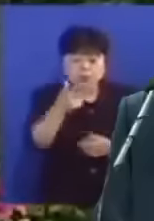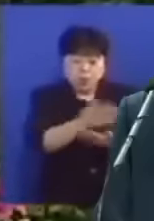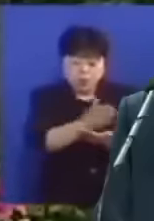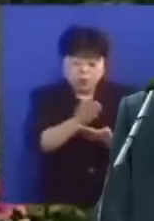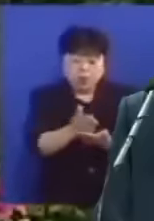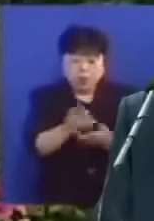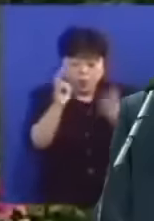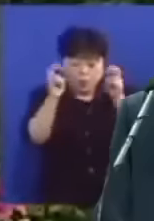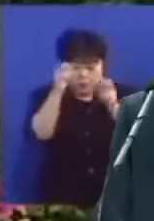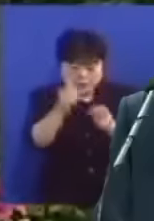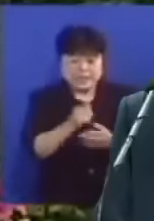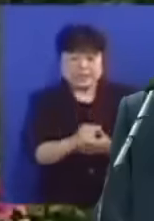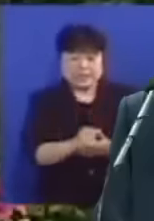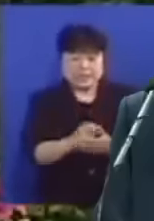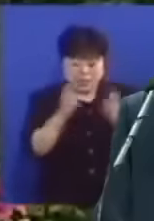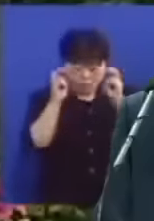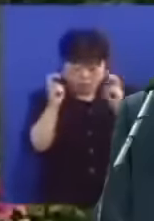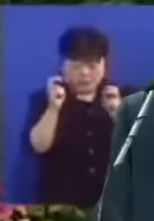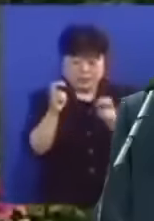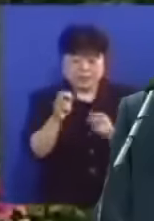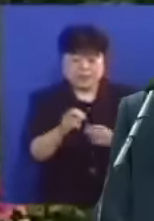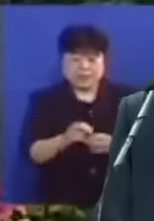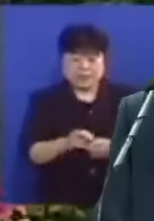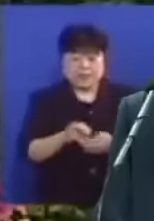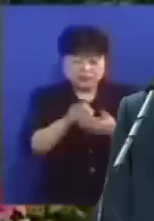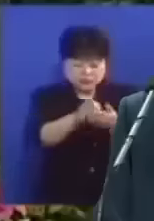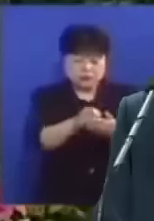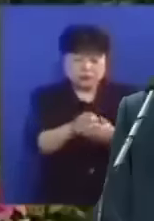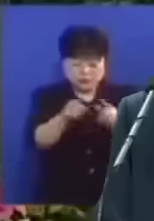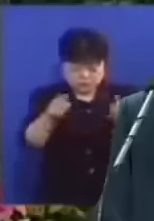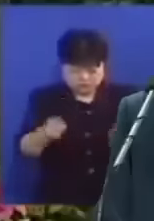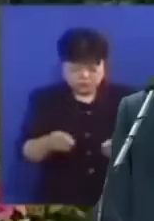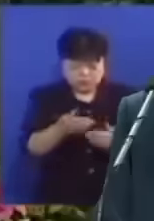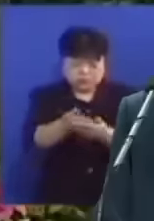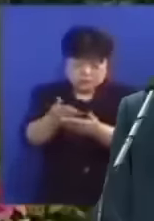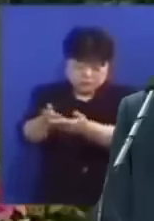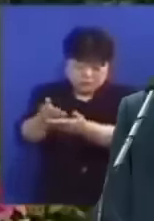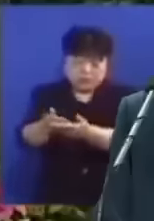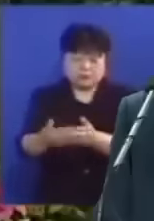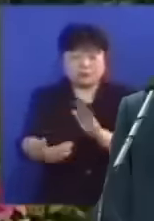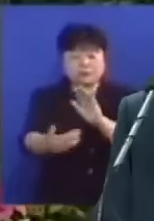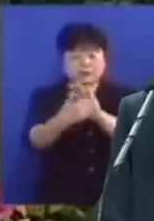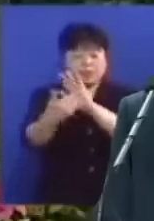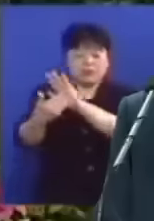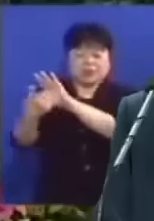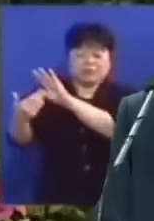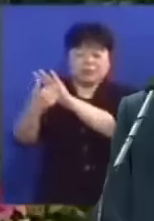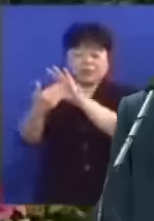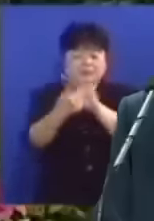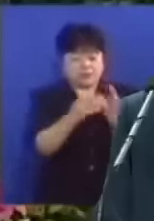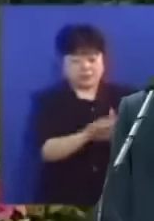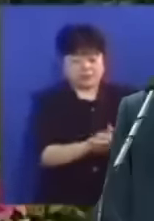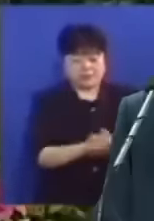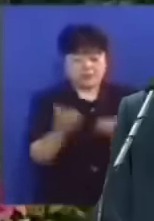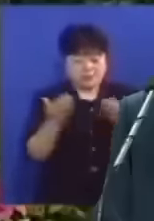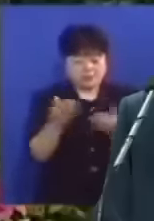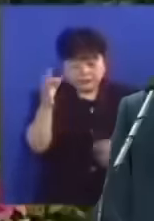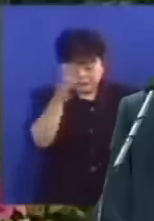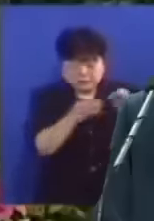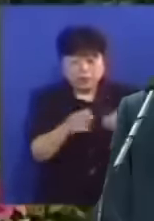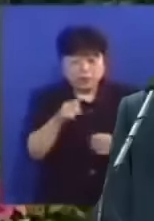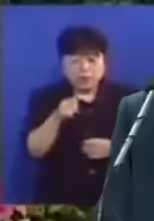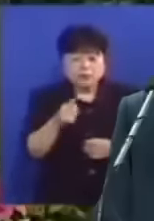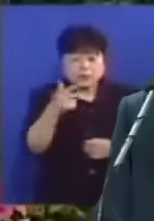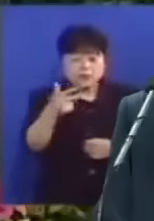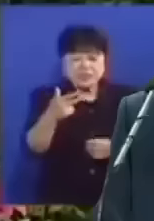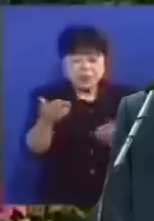57개의 회사에 지원서를 제출했으나 면담에서 다 거절당했습니다. 직장 구하러